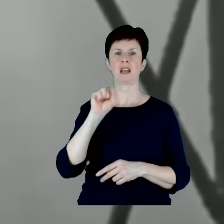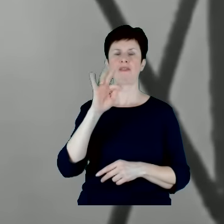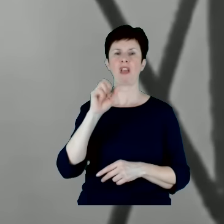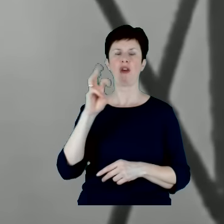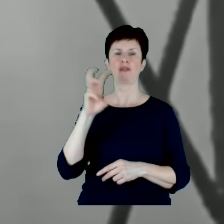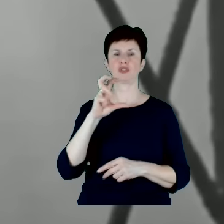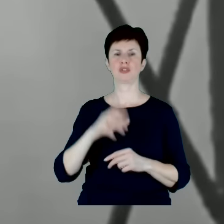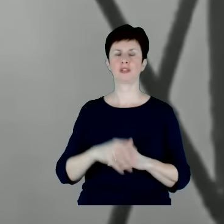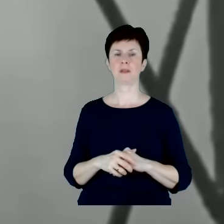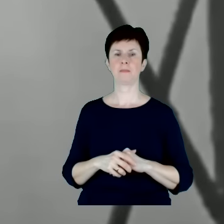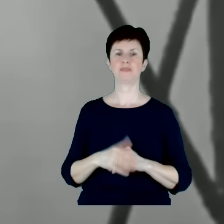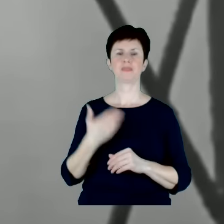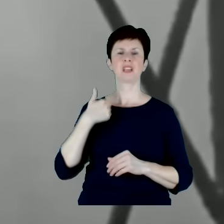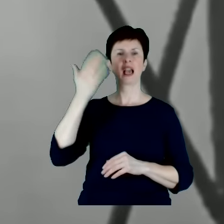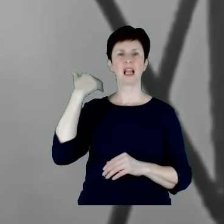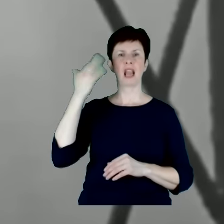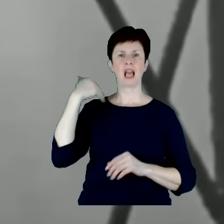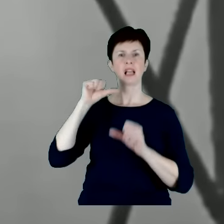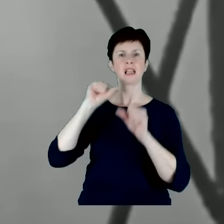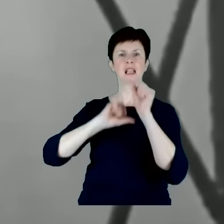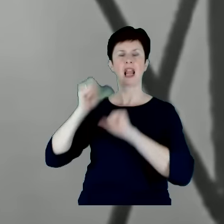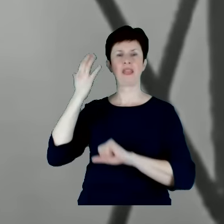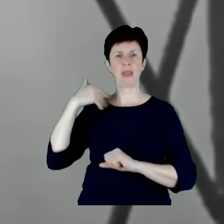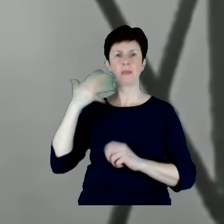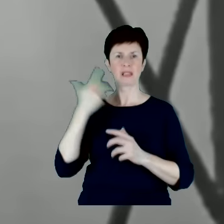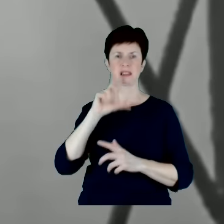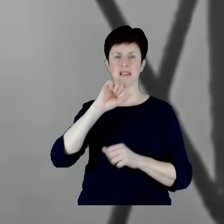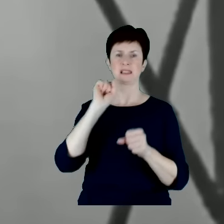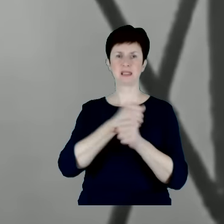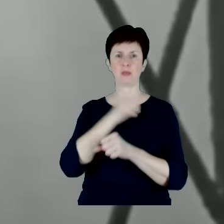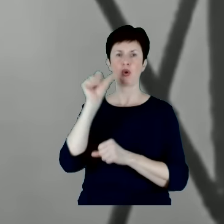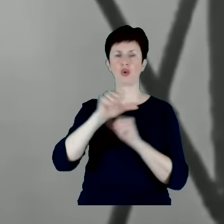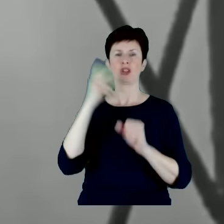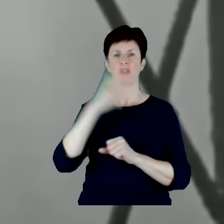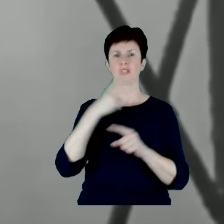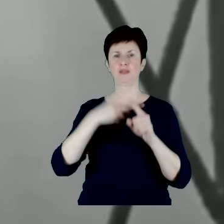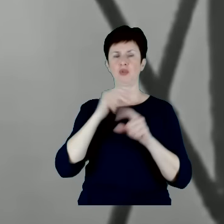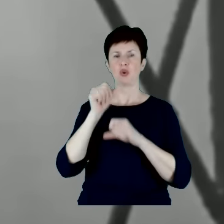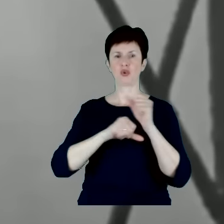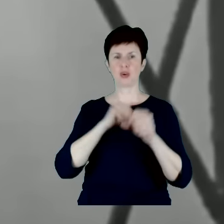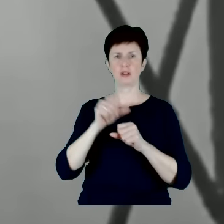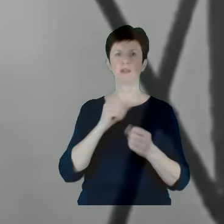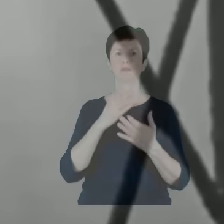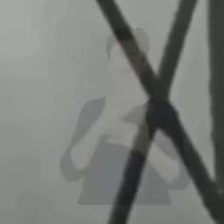go zabić kilka lat temu, w 2020 roku, przy pomocy nowiczoka.